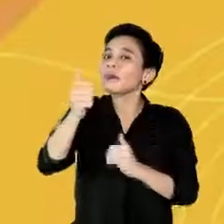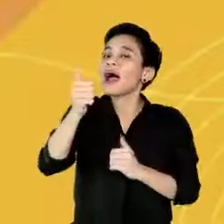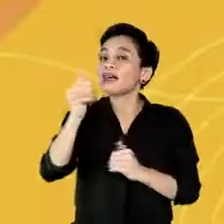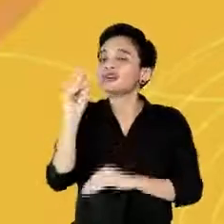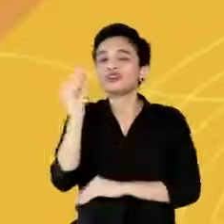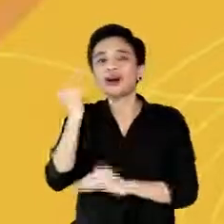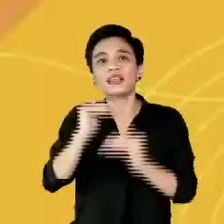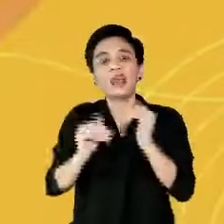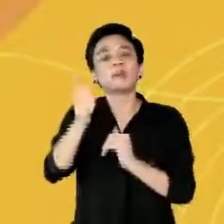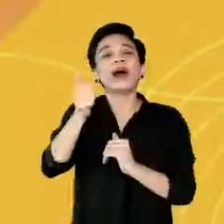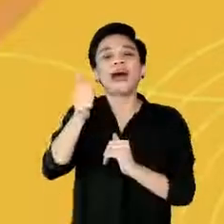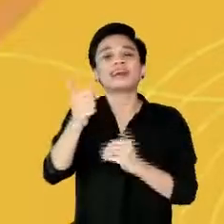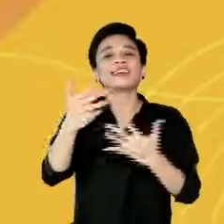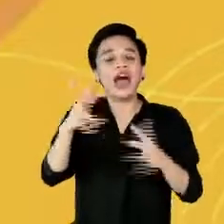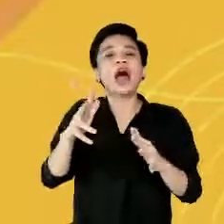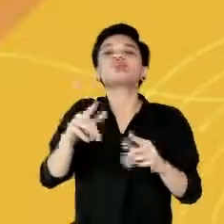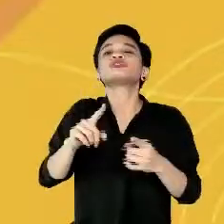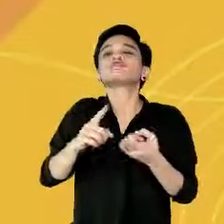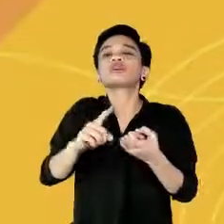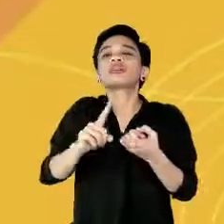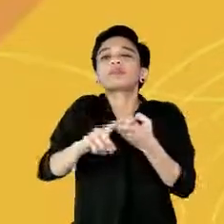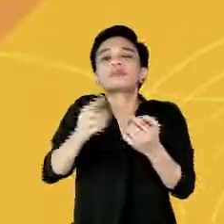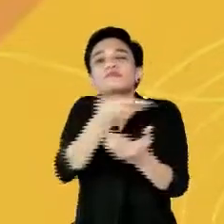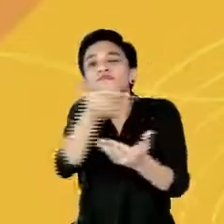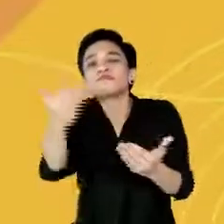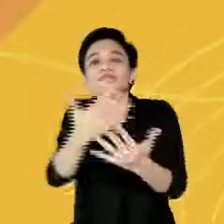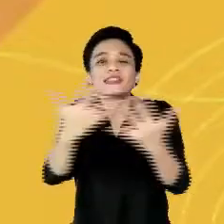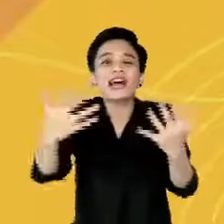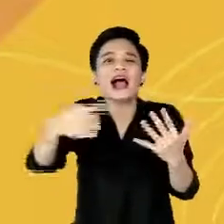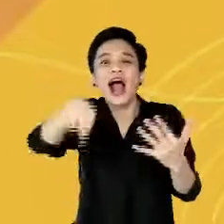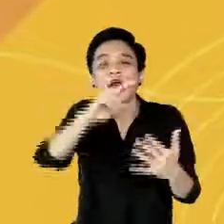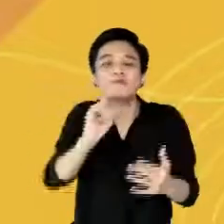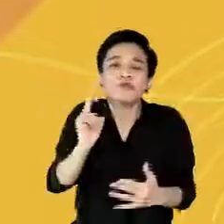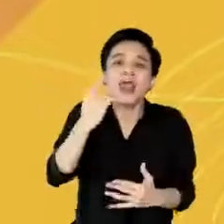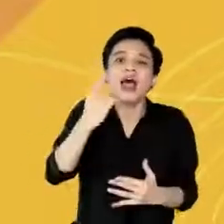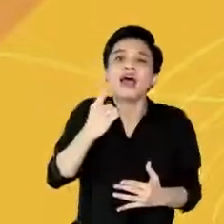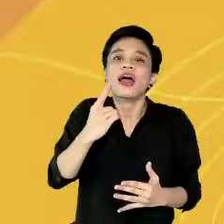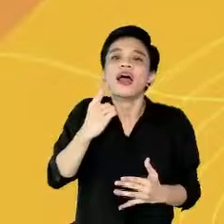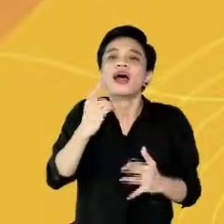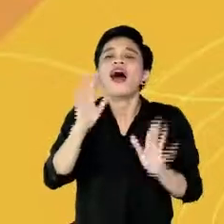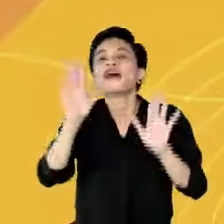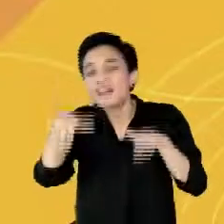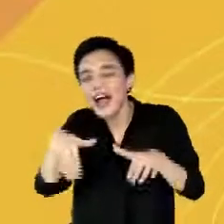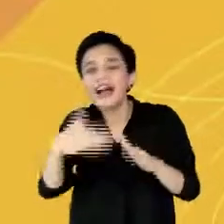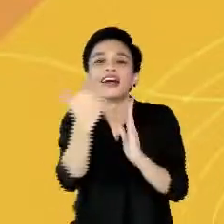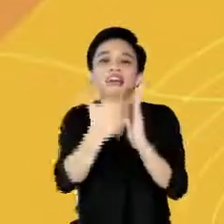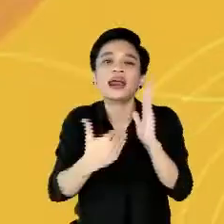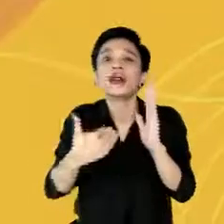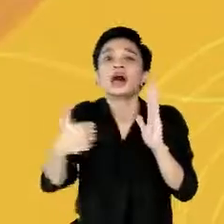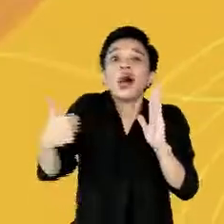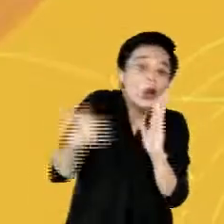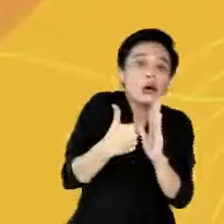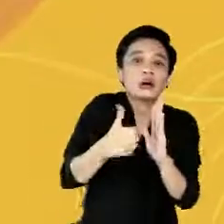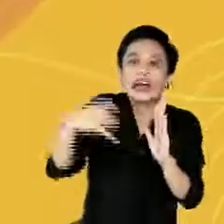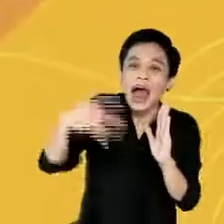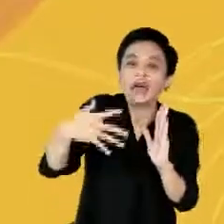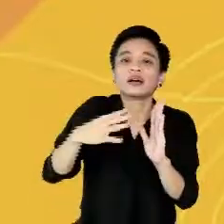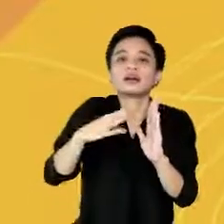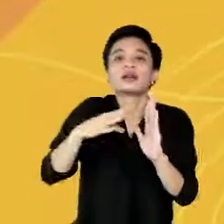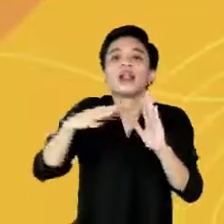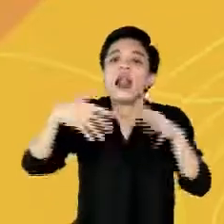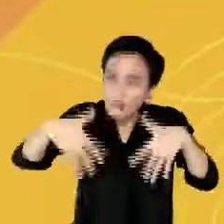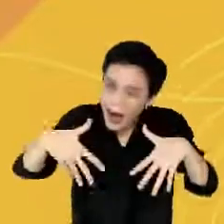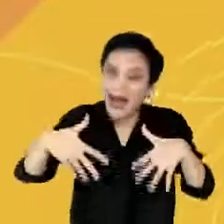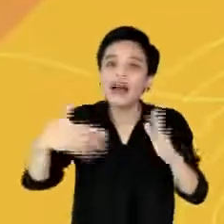sekalipun temen-temen ini warga kita ini sedikit berkurang kekeak ketaatannya terhadap